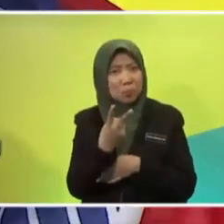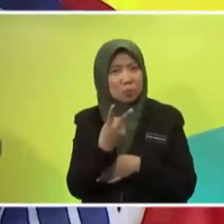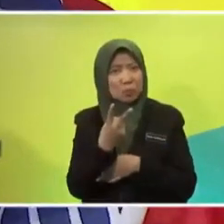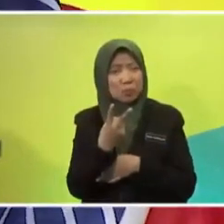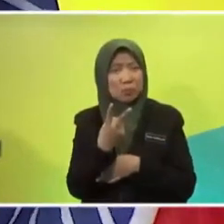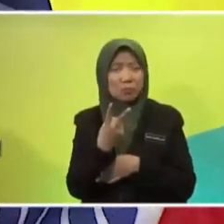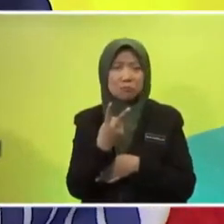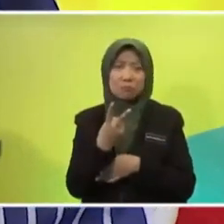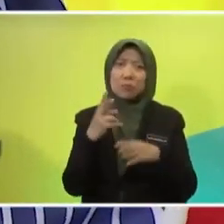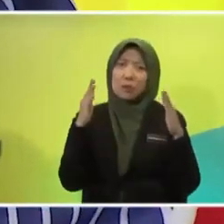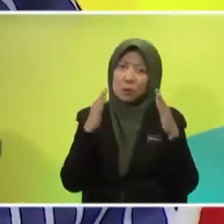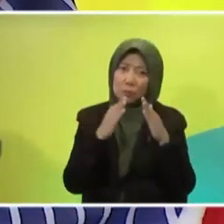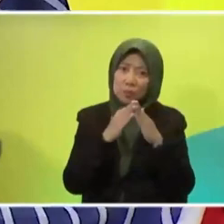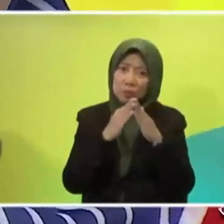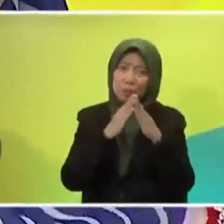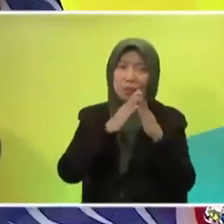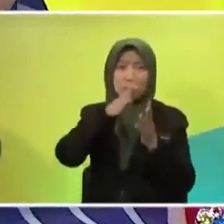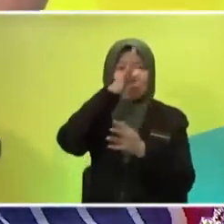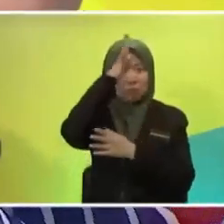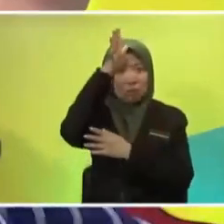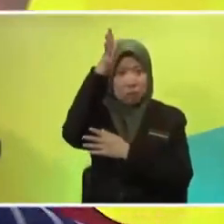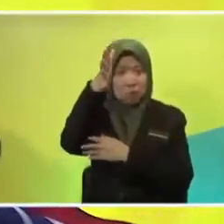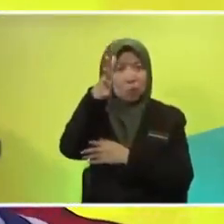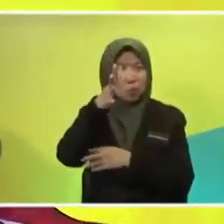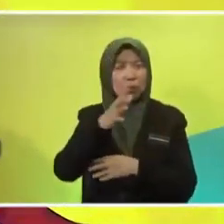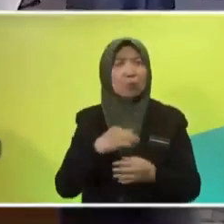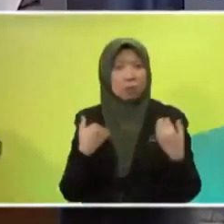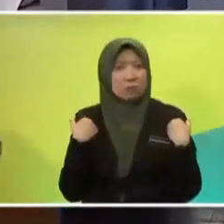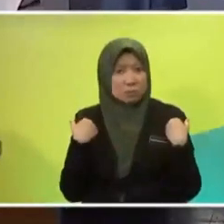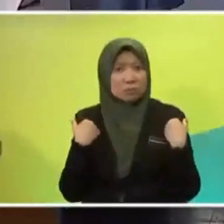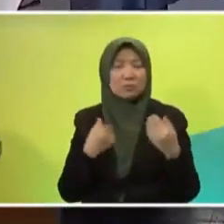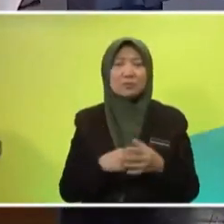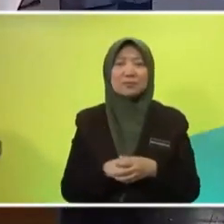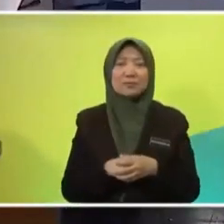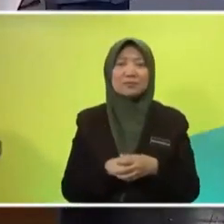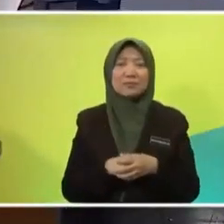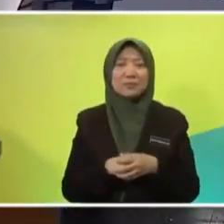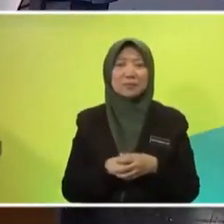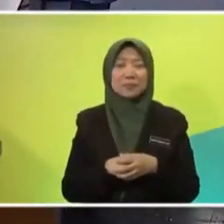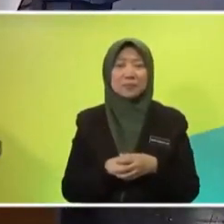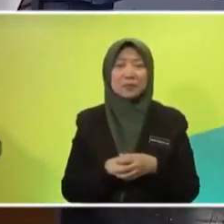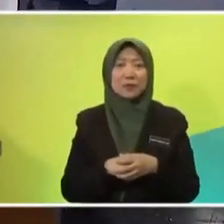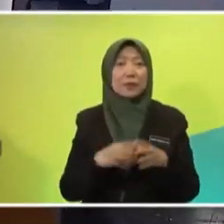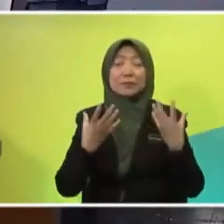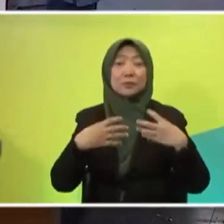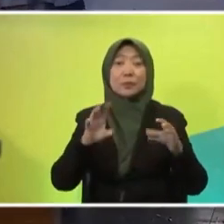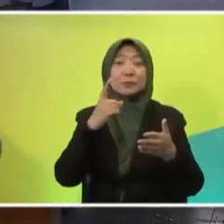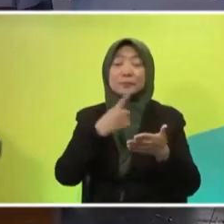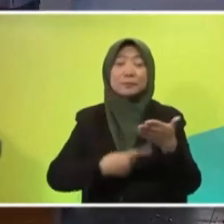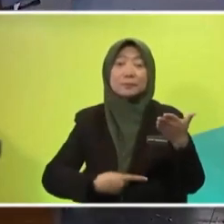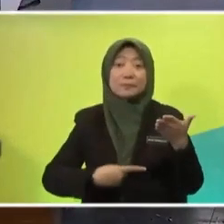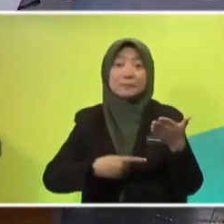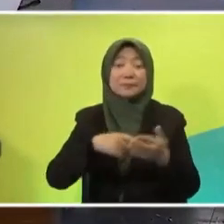ni di rumah datuk saya. Oh, ya ke? Ha, kalau Cikgu Su tahu, saya cuba Cikgu. Okey,